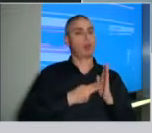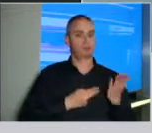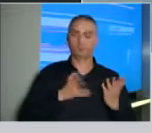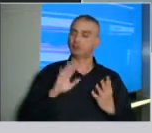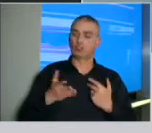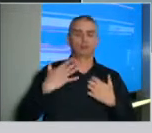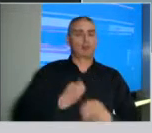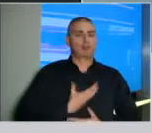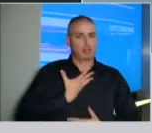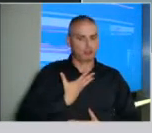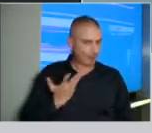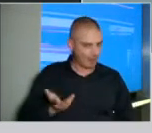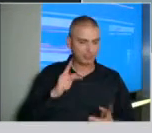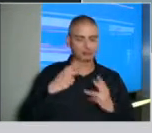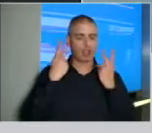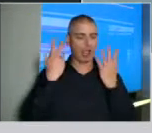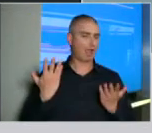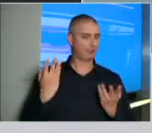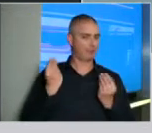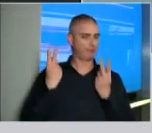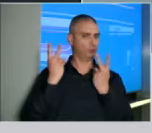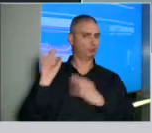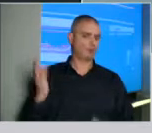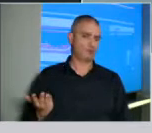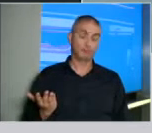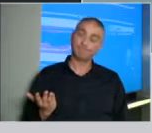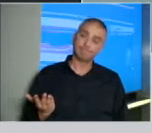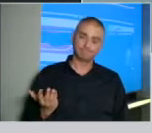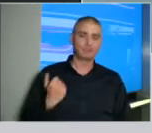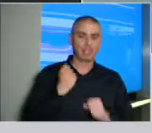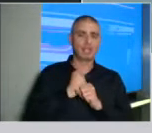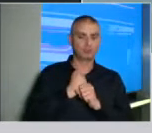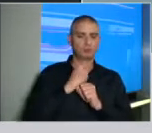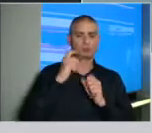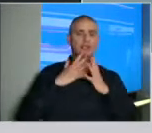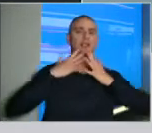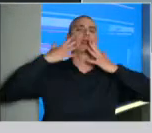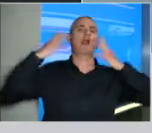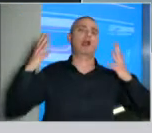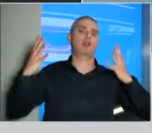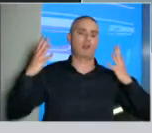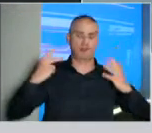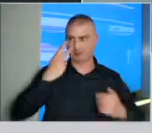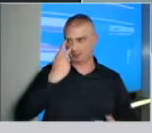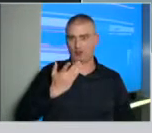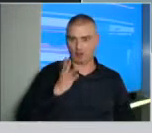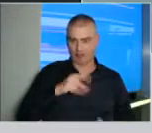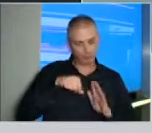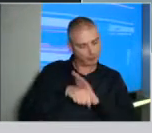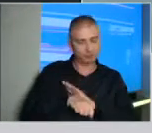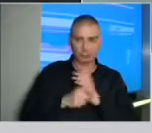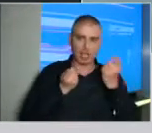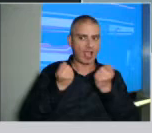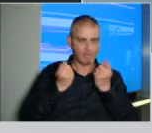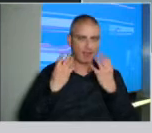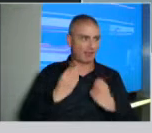לו גם נשמה, גם ערכים, ועשו לו סרט גדול, מה שנקרא, אתה רואה גם את ההשקעה בהפקה,